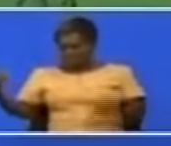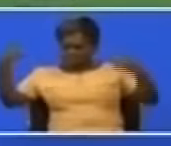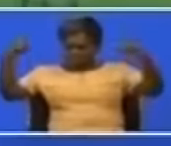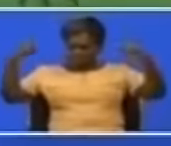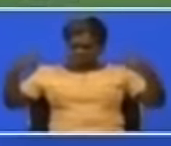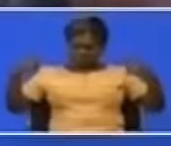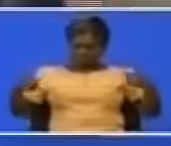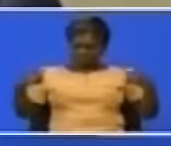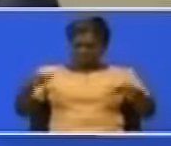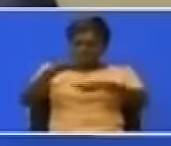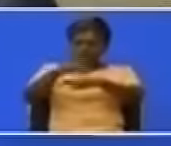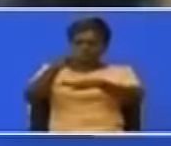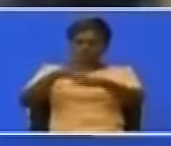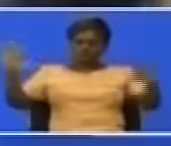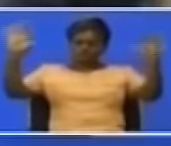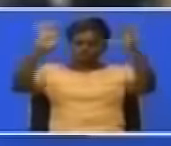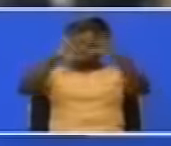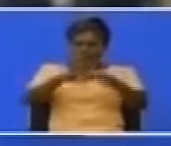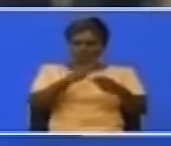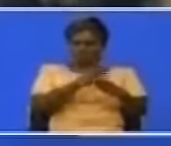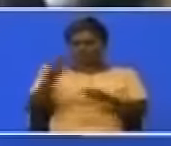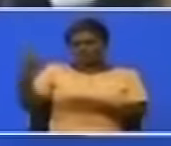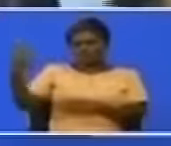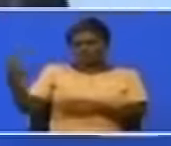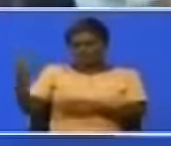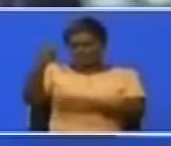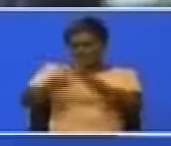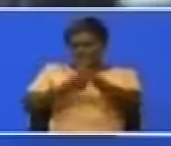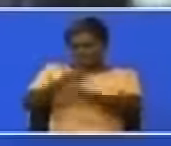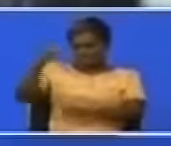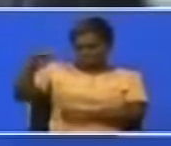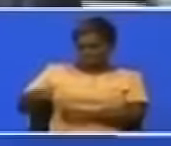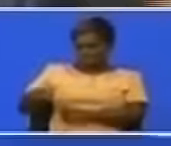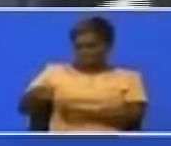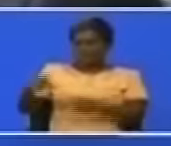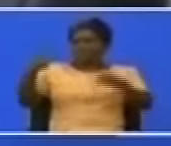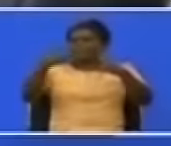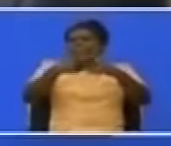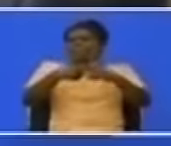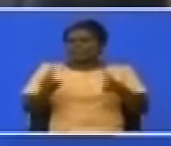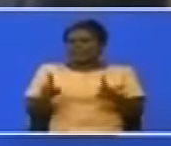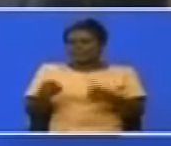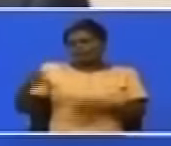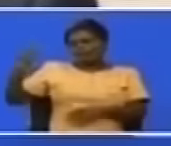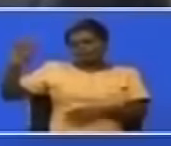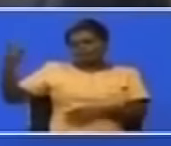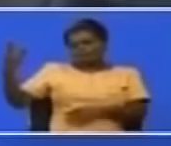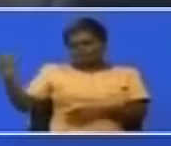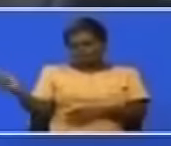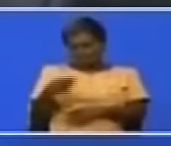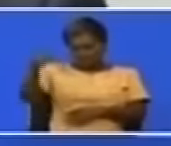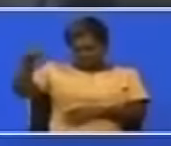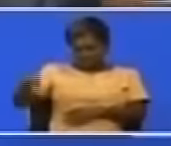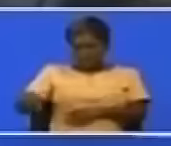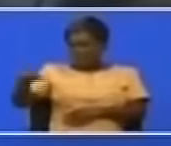waliofanikiwa kuitwa kujiunga na kidato cha kwanza mwaka huu, shughuli hiyo itaanza mnamo tarehe 4 mwezi huu, huku